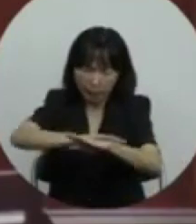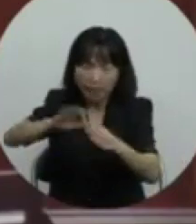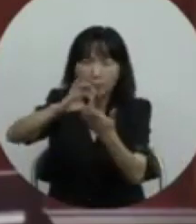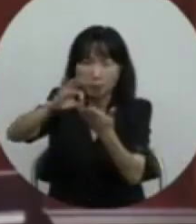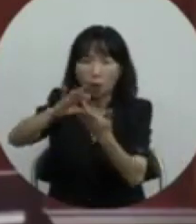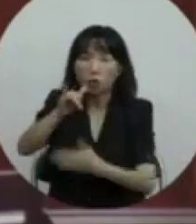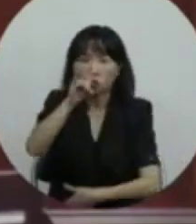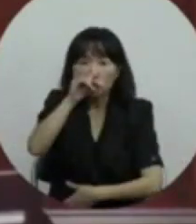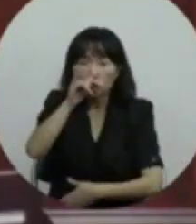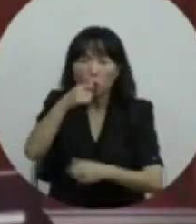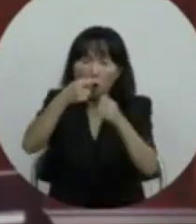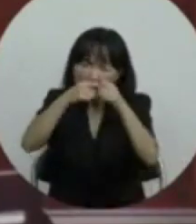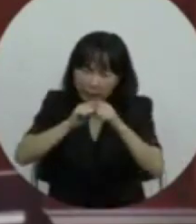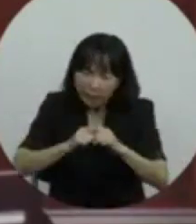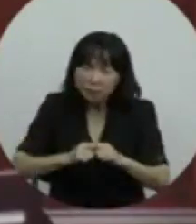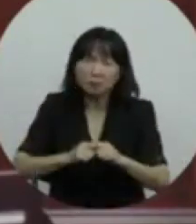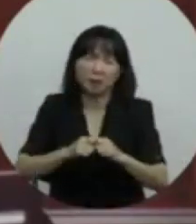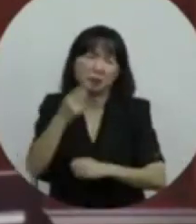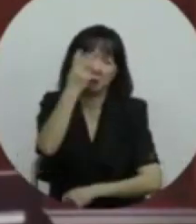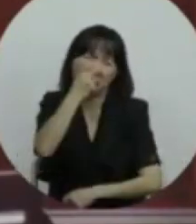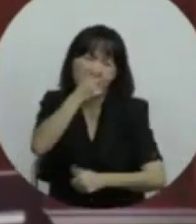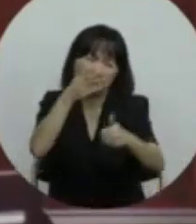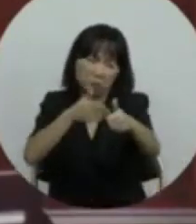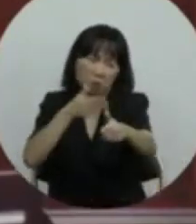살펴 운영해 주시길 당부드립니다.